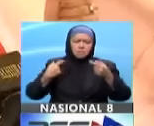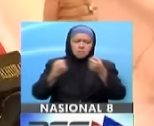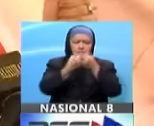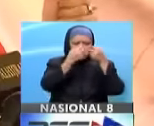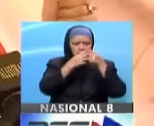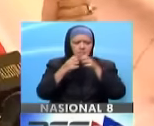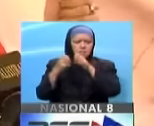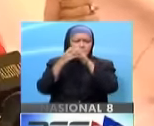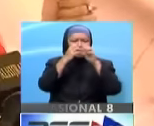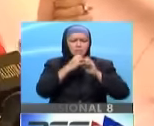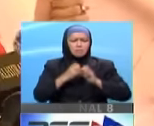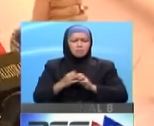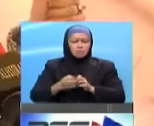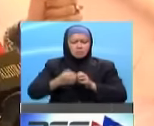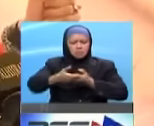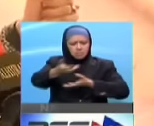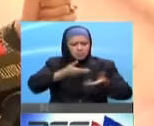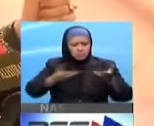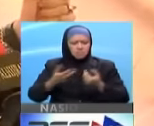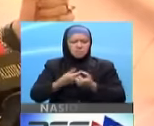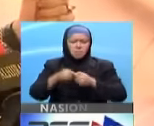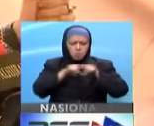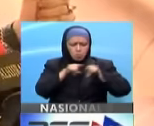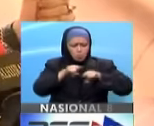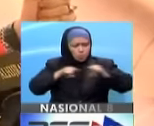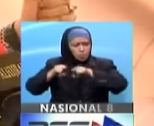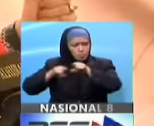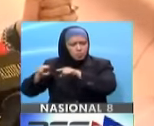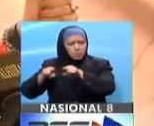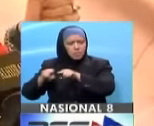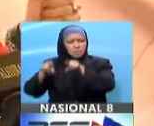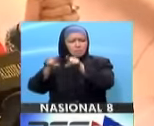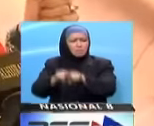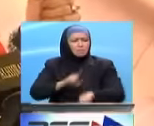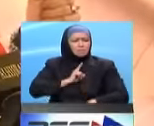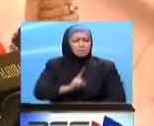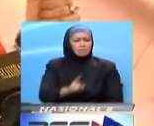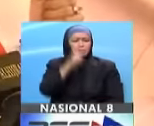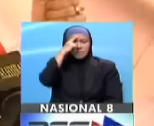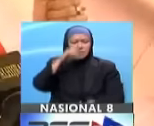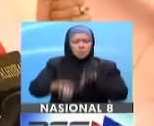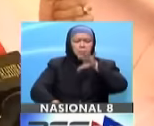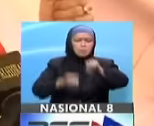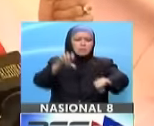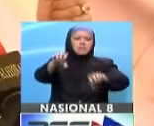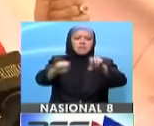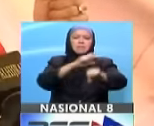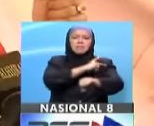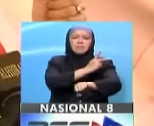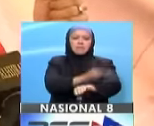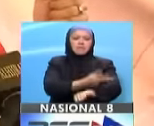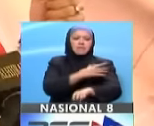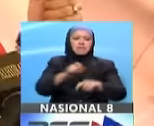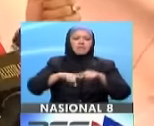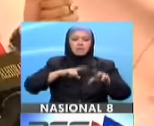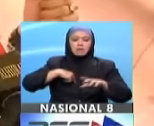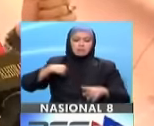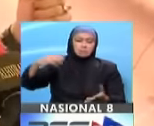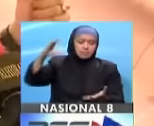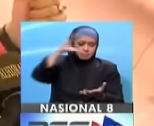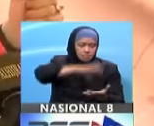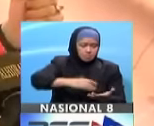sama lain. Berlumba-lumba antara satu sama lain untuk mengejar kuasa, untuk mengejar harta. Akhirnya kita